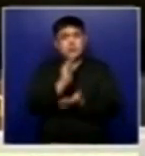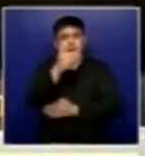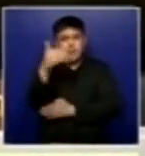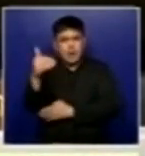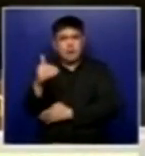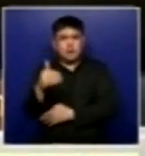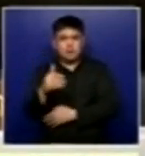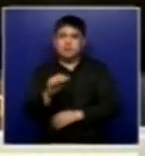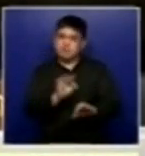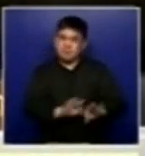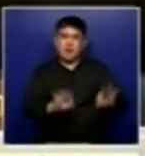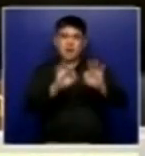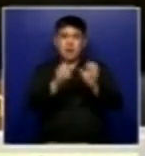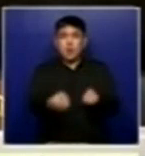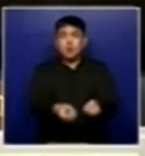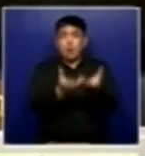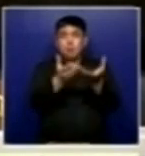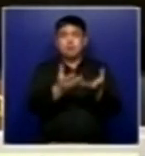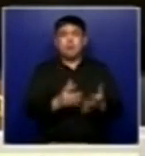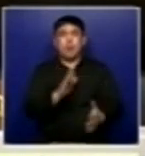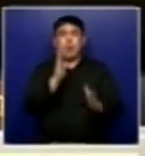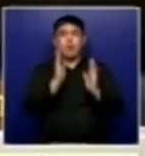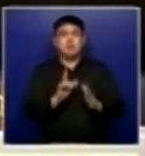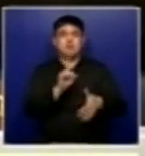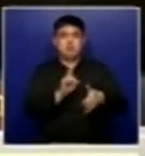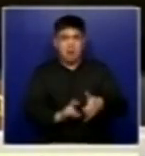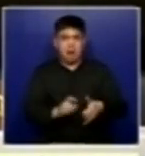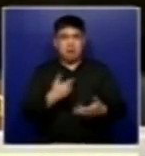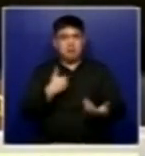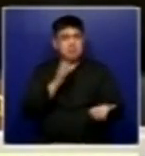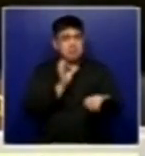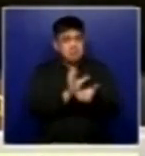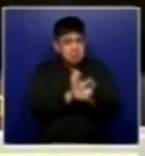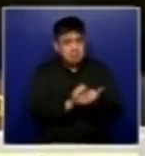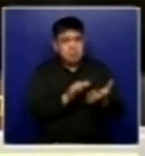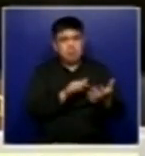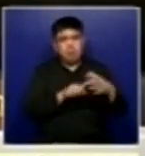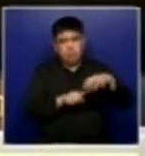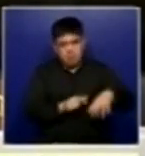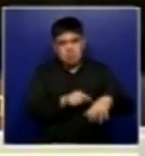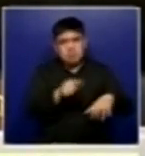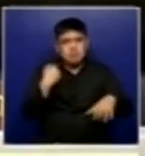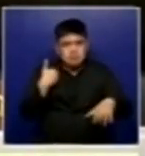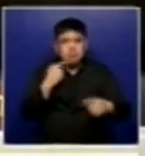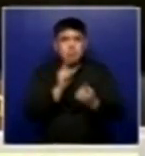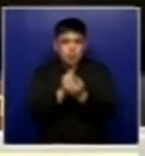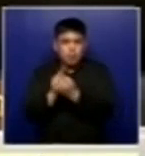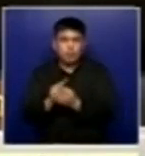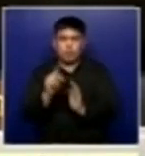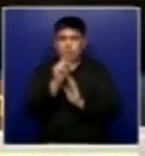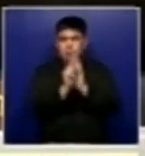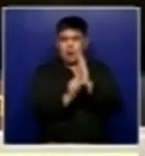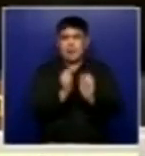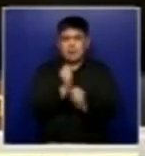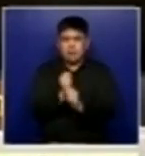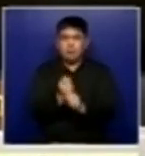ป็นเหตุการณ์ที่เกิดขึ้นมีผู้เสียชีวิตรวมทั้งมีเรื่องของการพนันมาด้วยเน้นย้ำตรงนี้ชาตินั้นได้ดำเนินการตามกฎหมายในส่วนที่เกี่ยวข้องปั